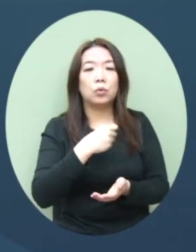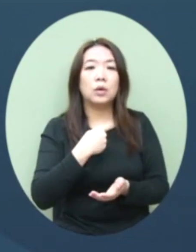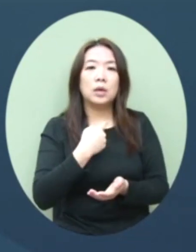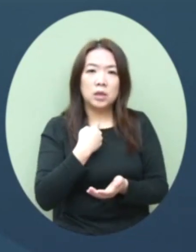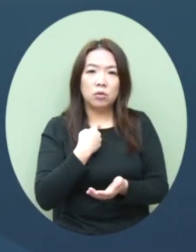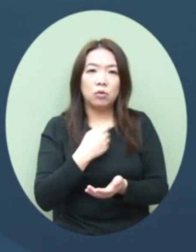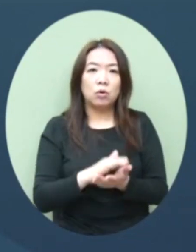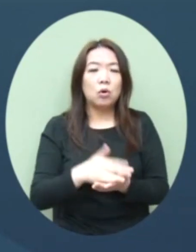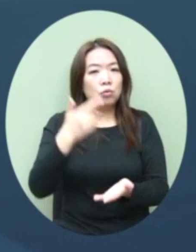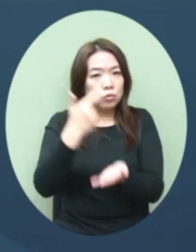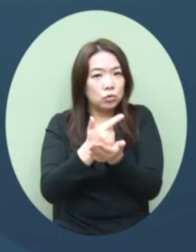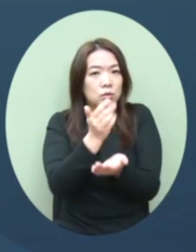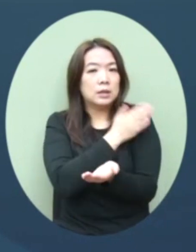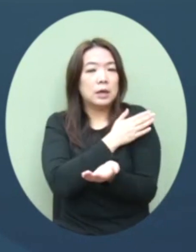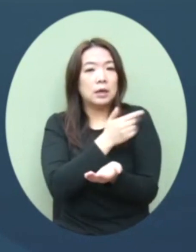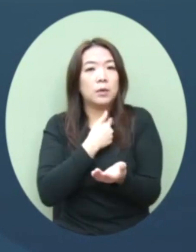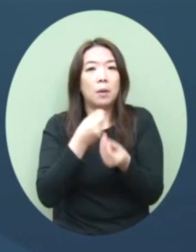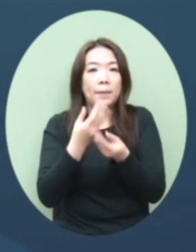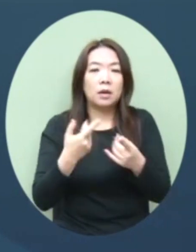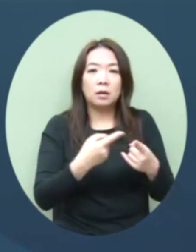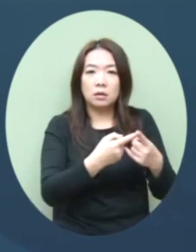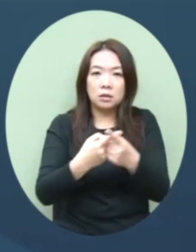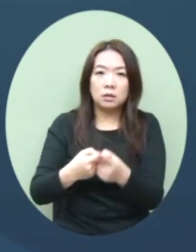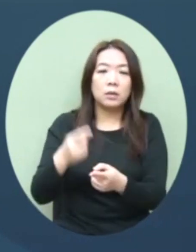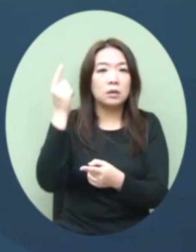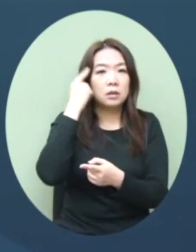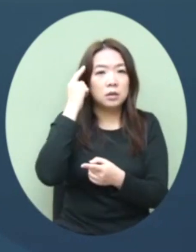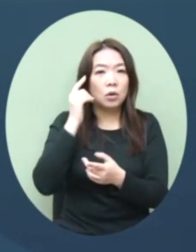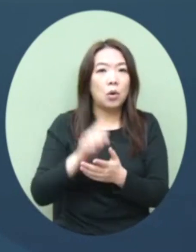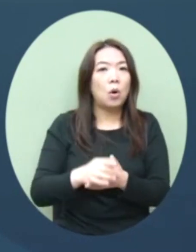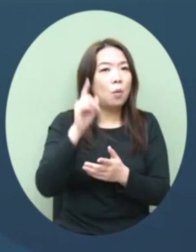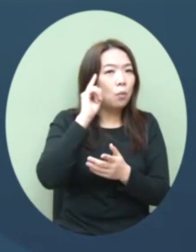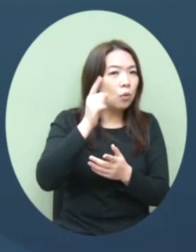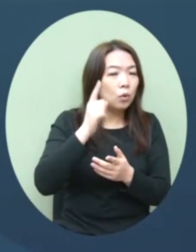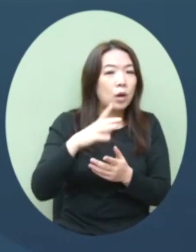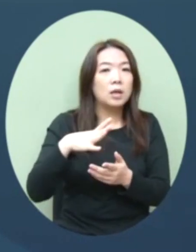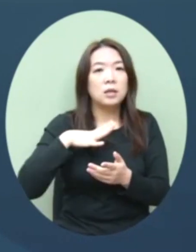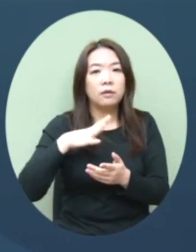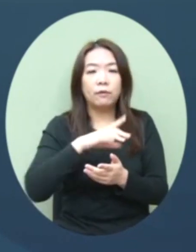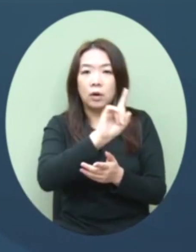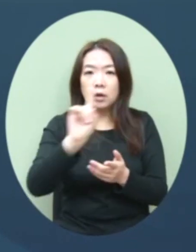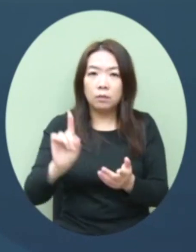主體的責任讓市民知道每一個情況是怎樣